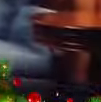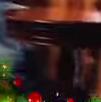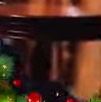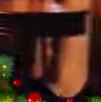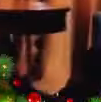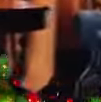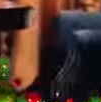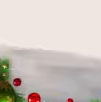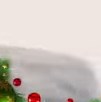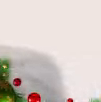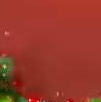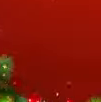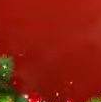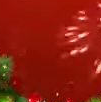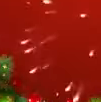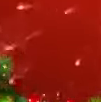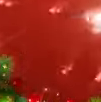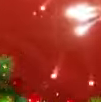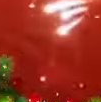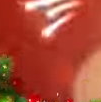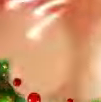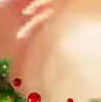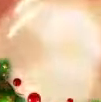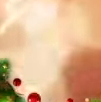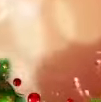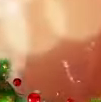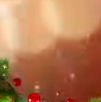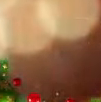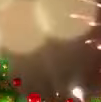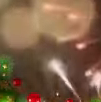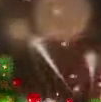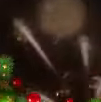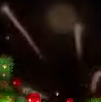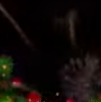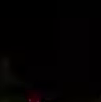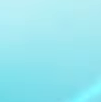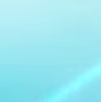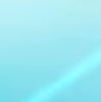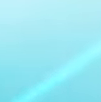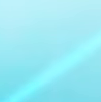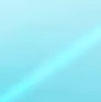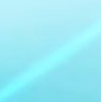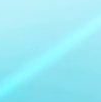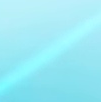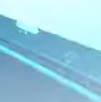жалғыз 5 жұлдызды Сұлтан Плаза қонақ үйінде өтеді. Сіздерді күтеміз. Тоқмағанбетов 38.